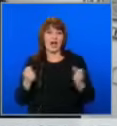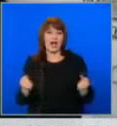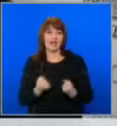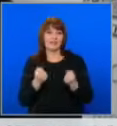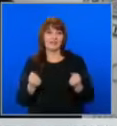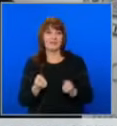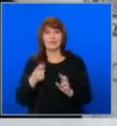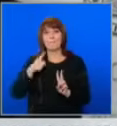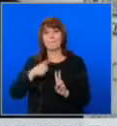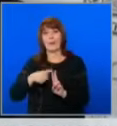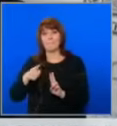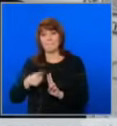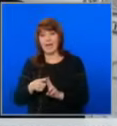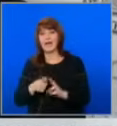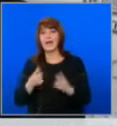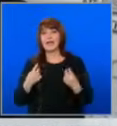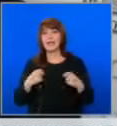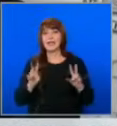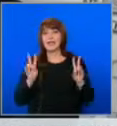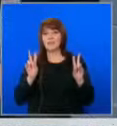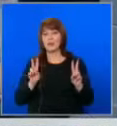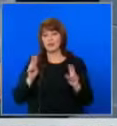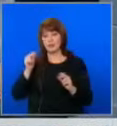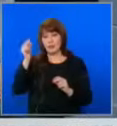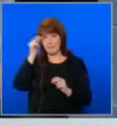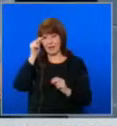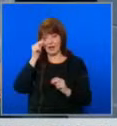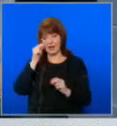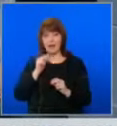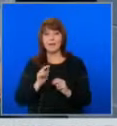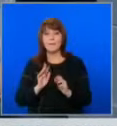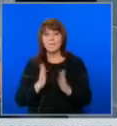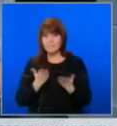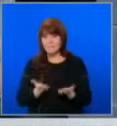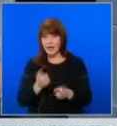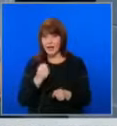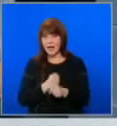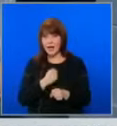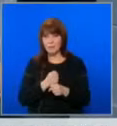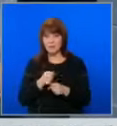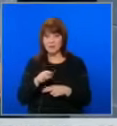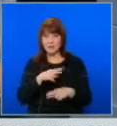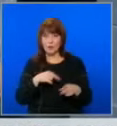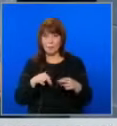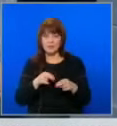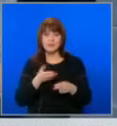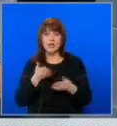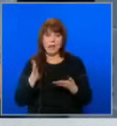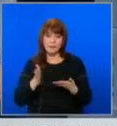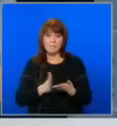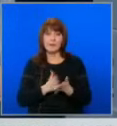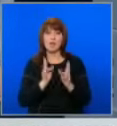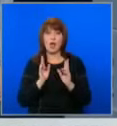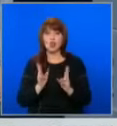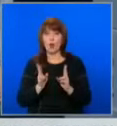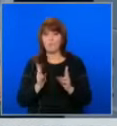продължаваме промяната демократична българия спаси софия нека работата по разпределяне на комисиите да протече по един нормален начин